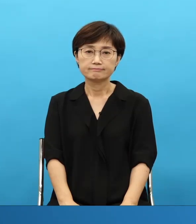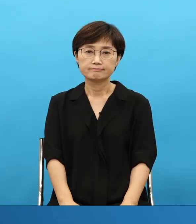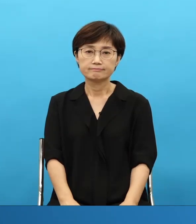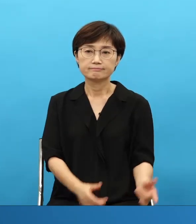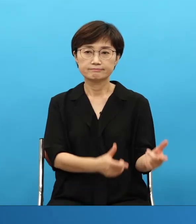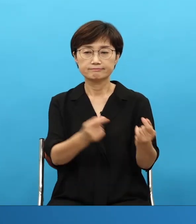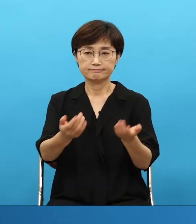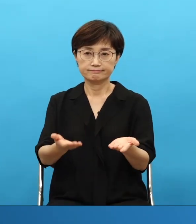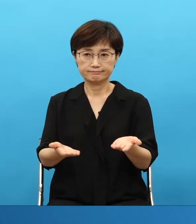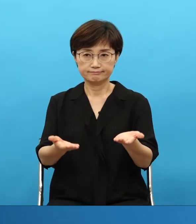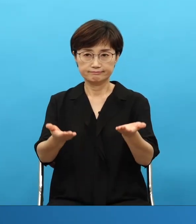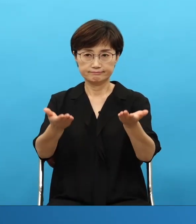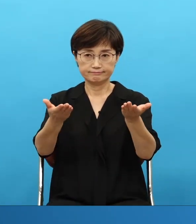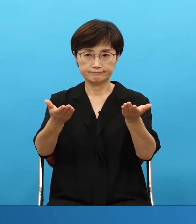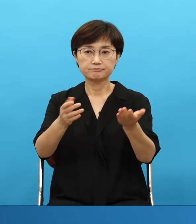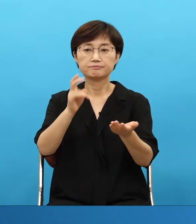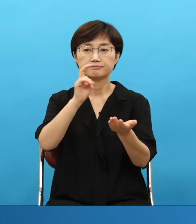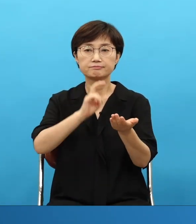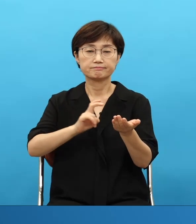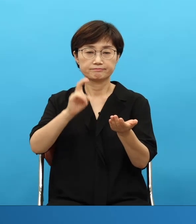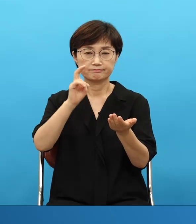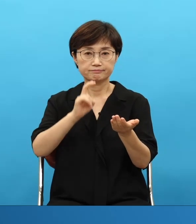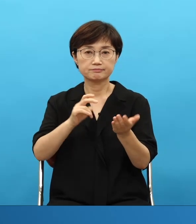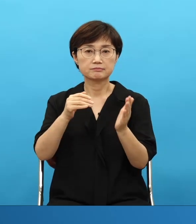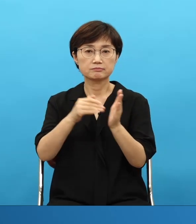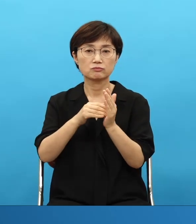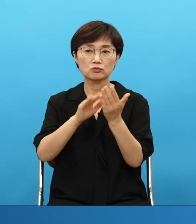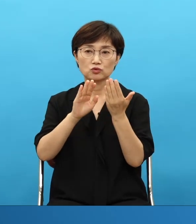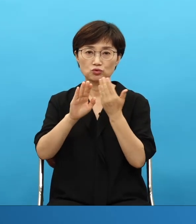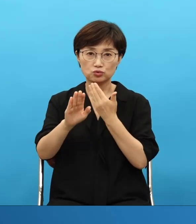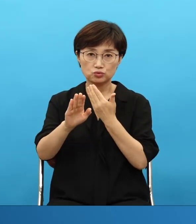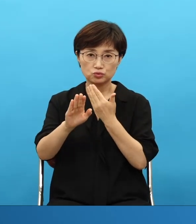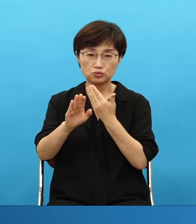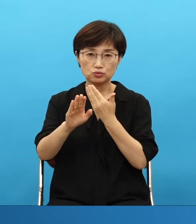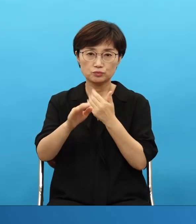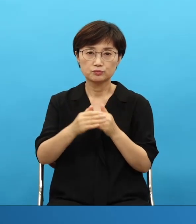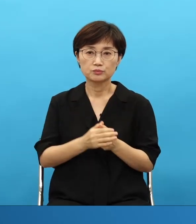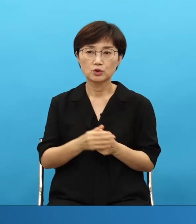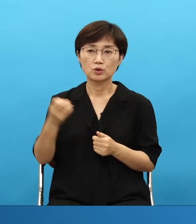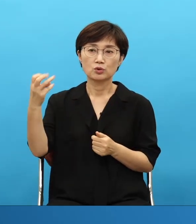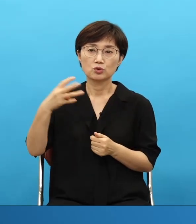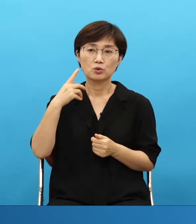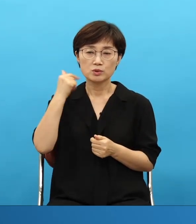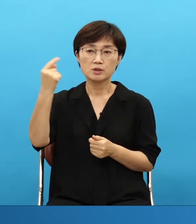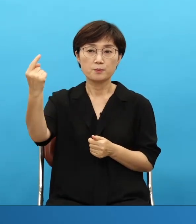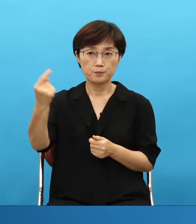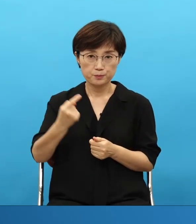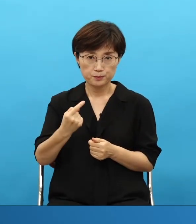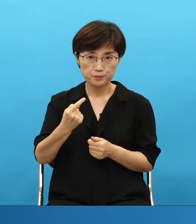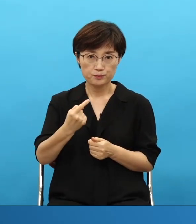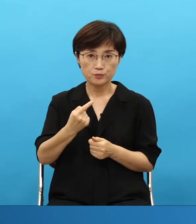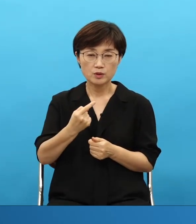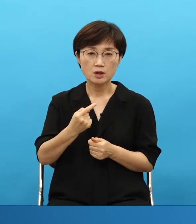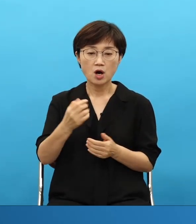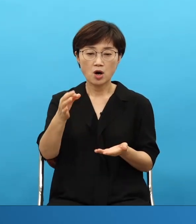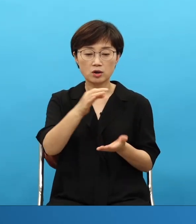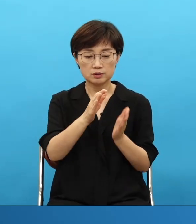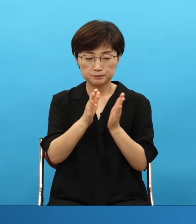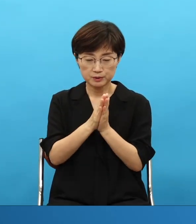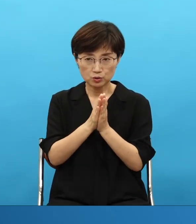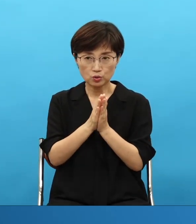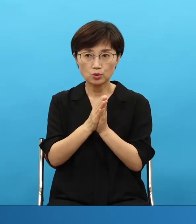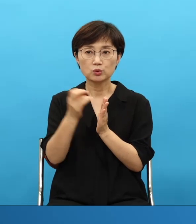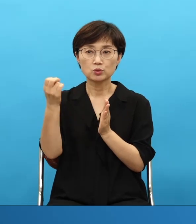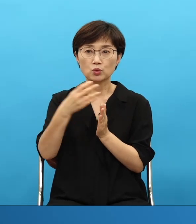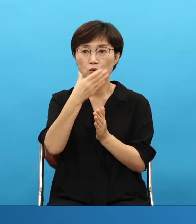모두 일어나셔서 주여 나의 삶 속에 함께 찬양 후에 RTS 원장 되시며 본교회 당회장 되신 유광수 목사님께서 드린 헌금을 위해